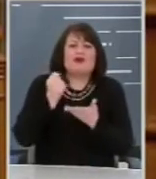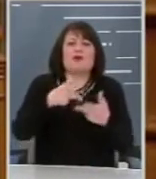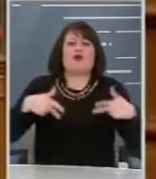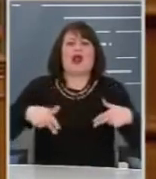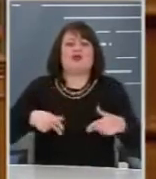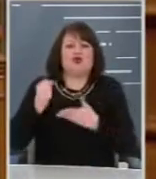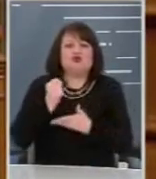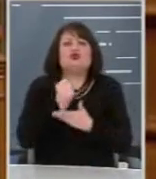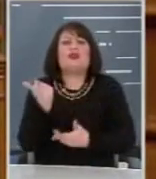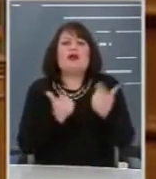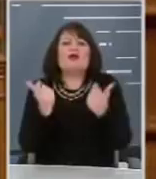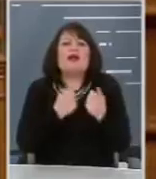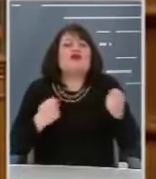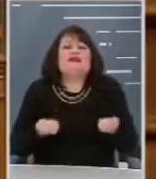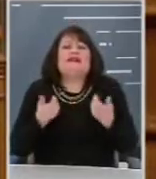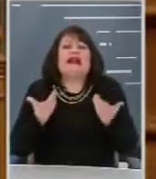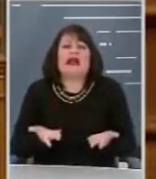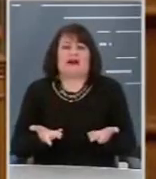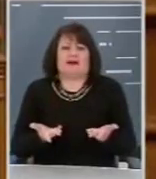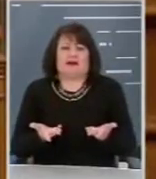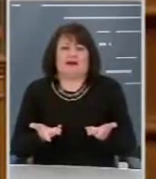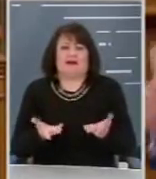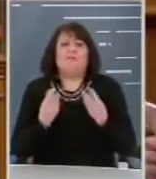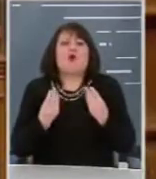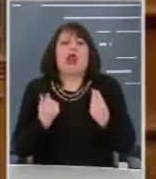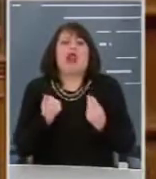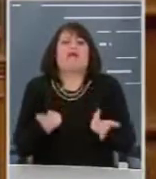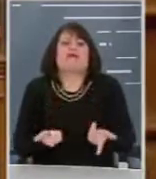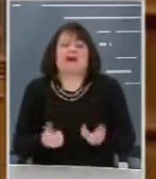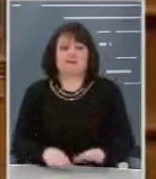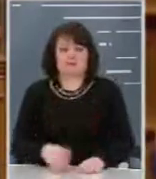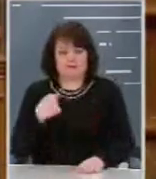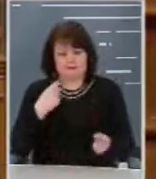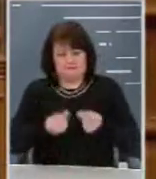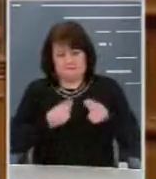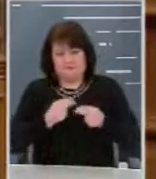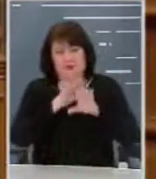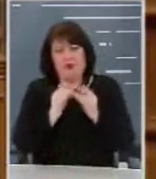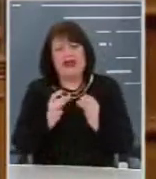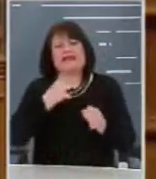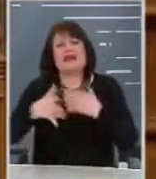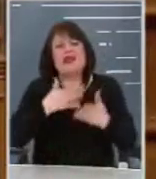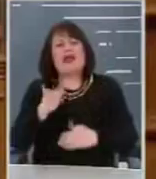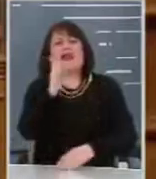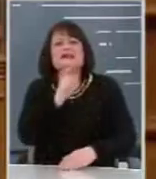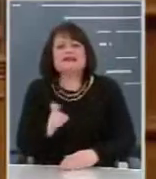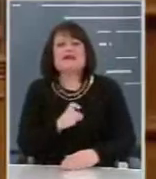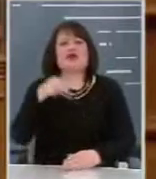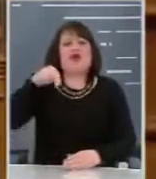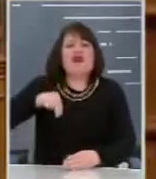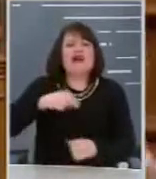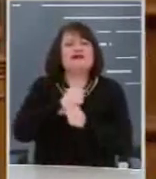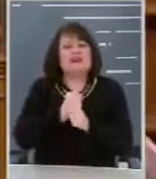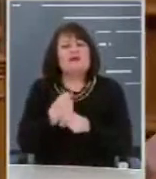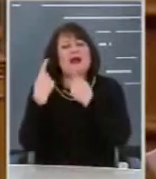χρηματοδοτήσεις από τις κρατικές επιχορηγήσεις? Και δεν συνυπολογίζουμε όλα τα σκάνδαλα, τις Siemens, Novartis,